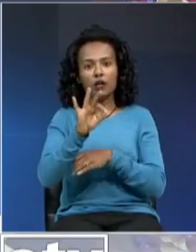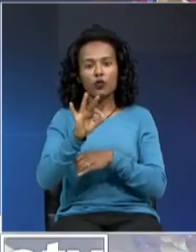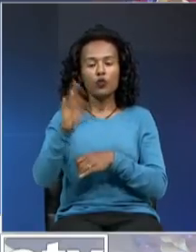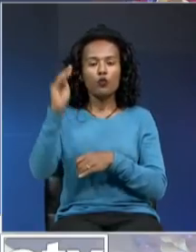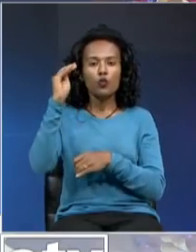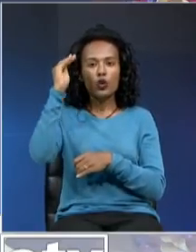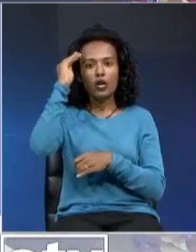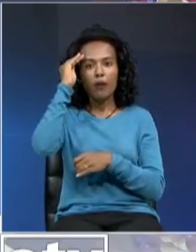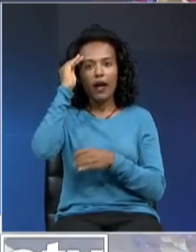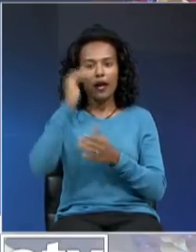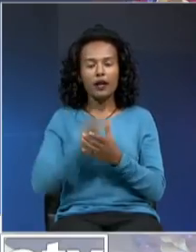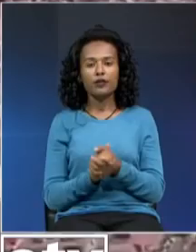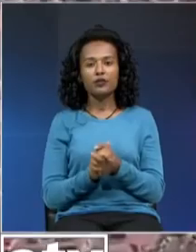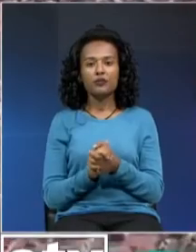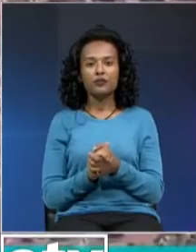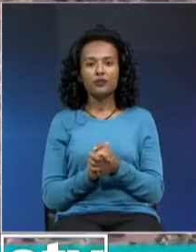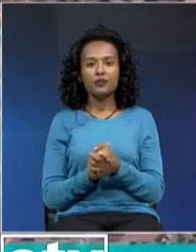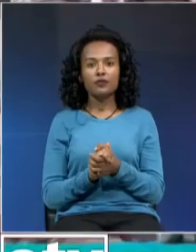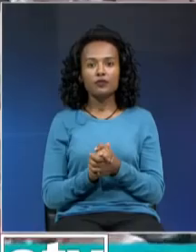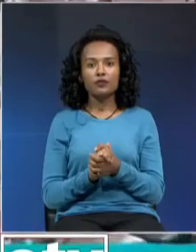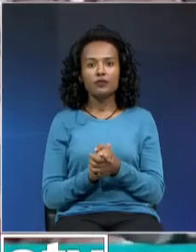ግርማይ ዝርዝሩን ይዟል።